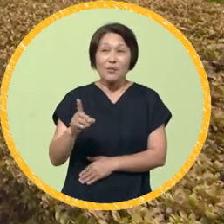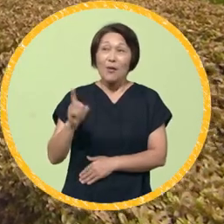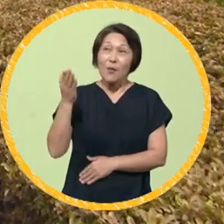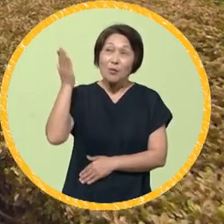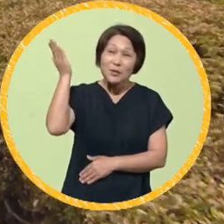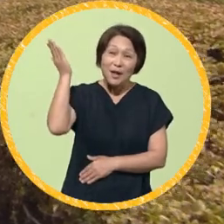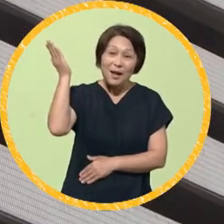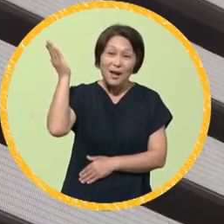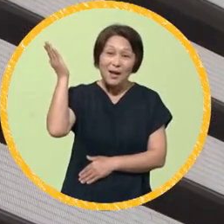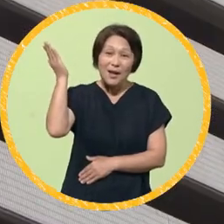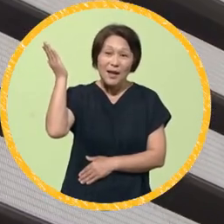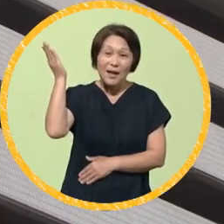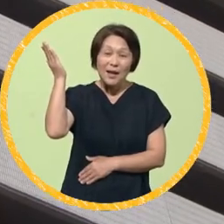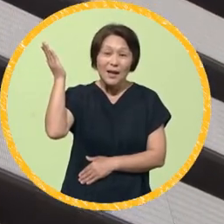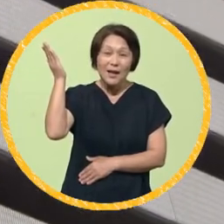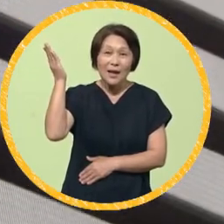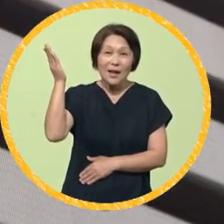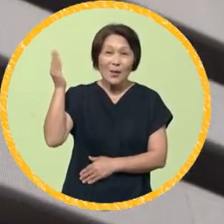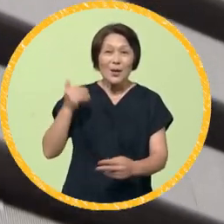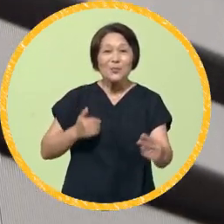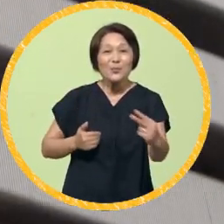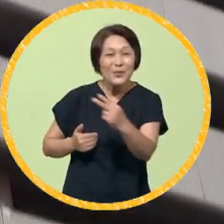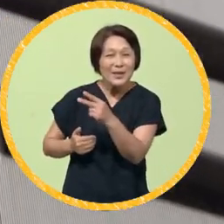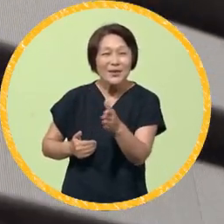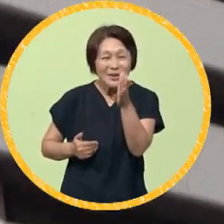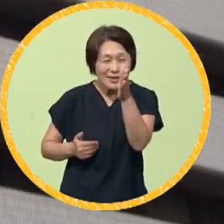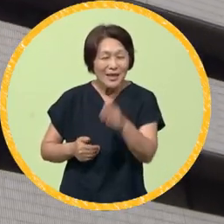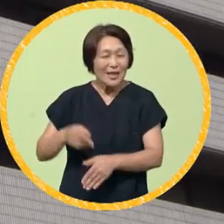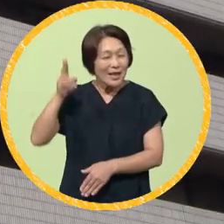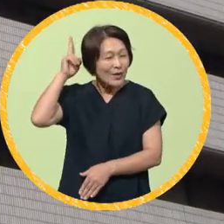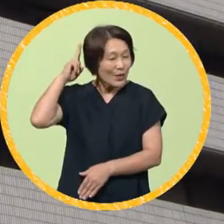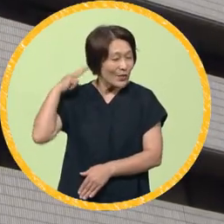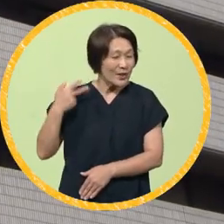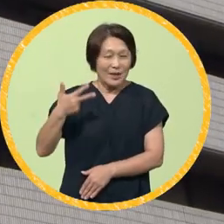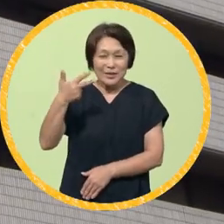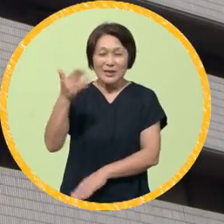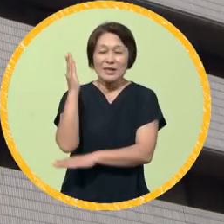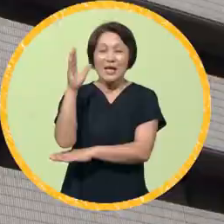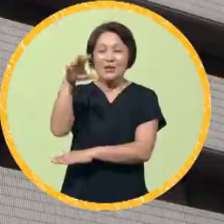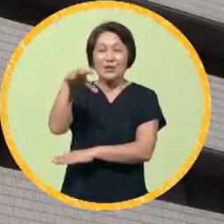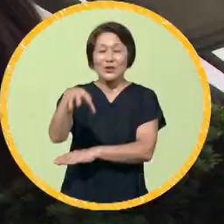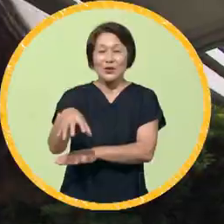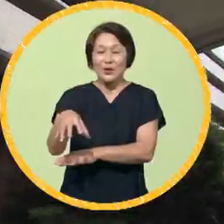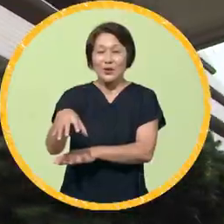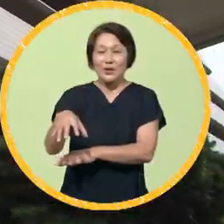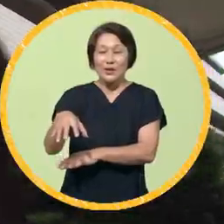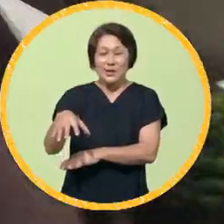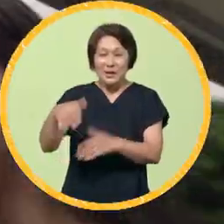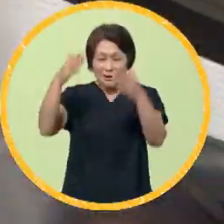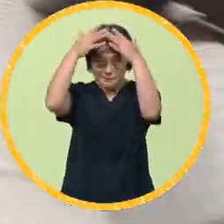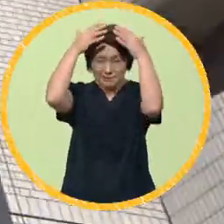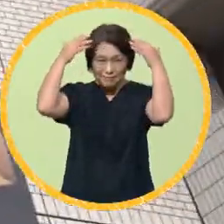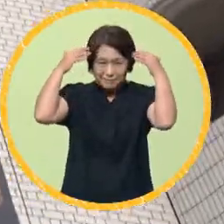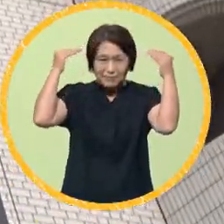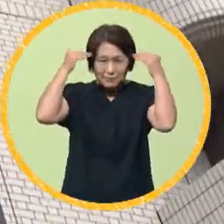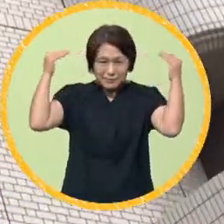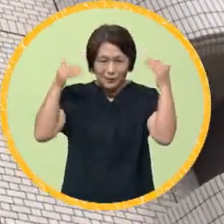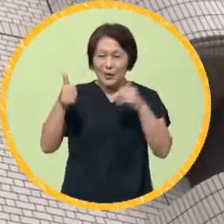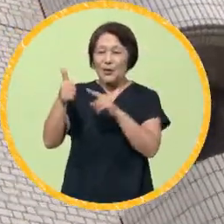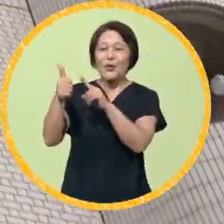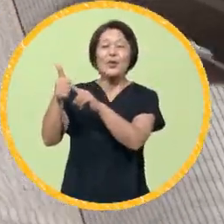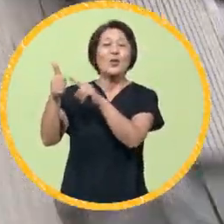の？ いや、見てくださいよ、もう横須賀の市役所にルフィがドーンといます